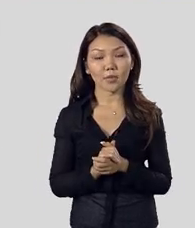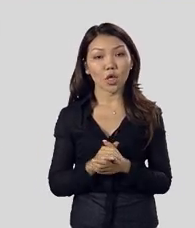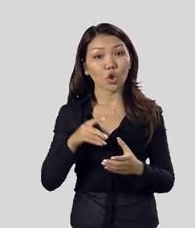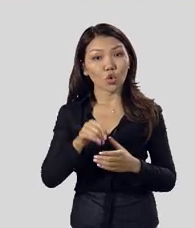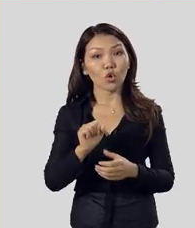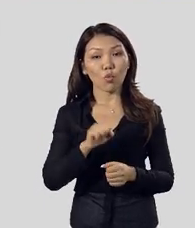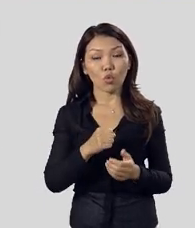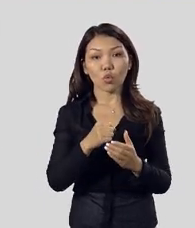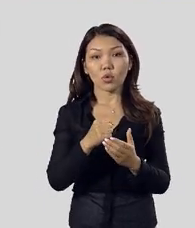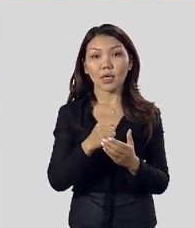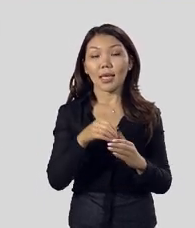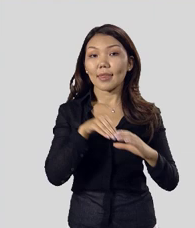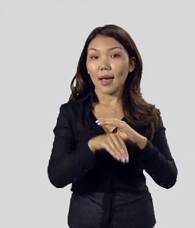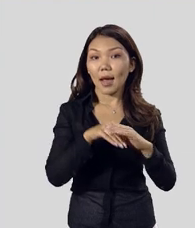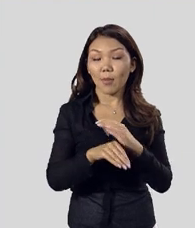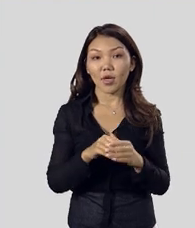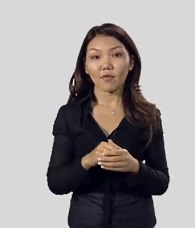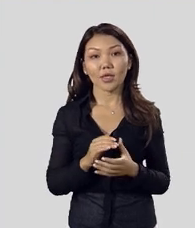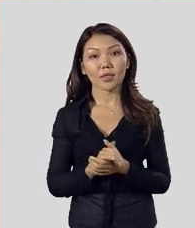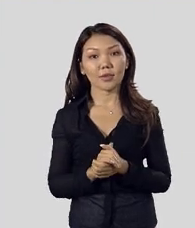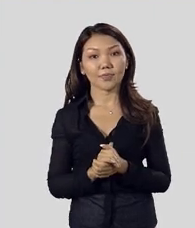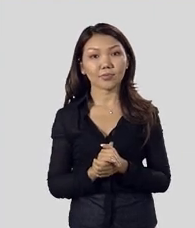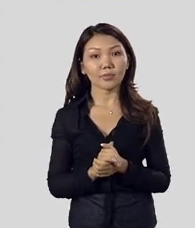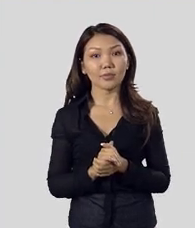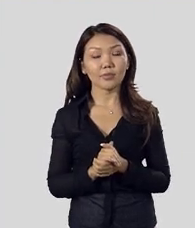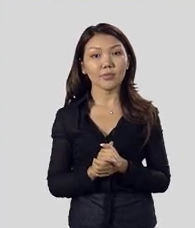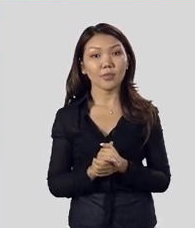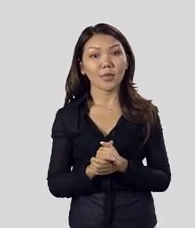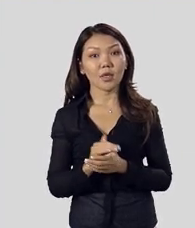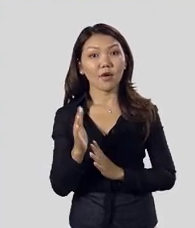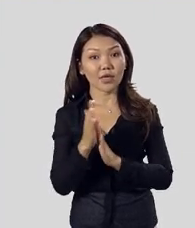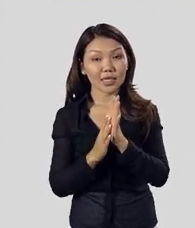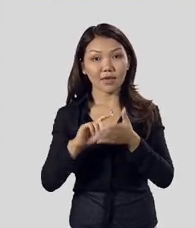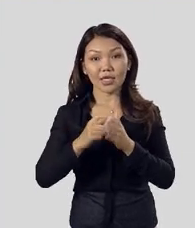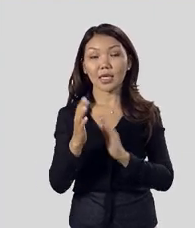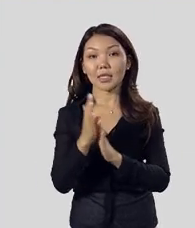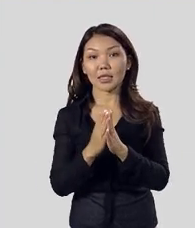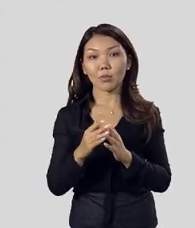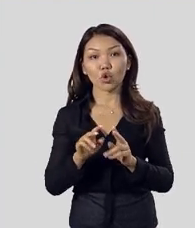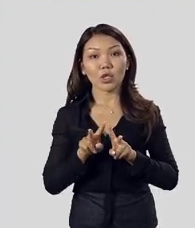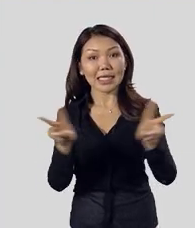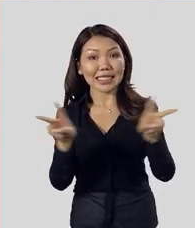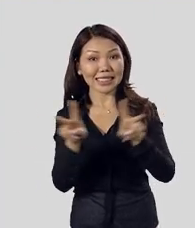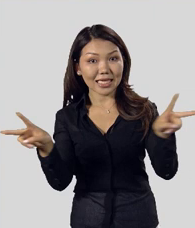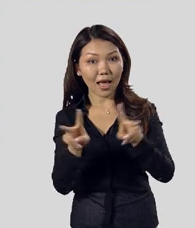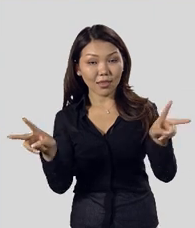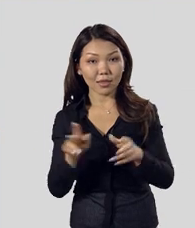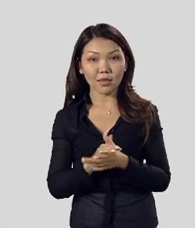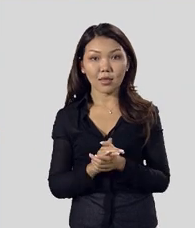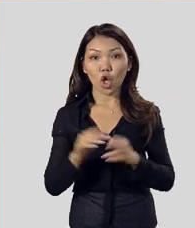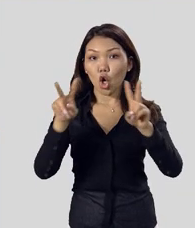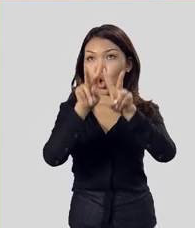и в клетках растений соли кальция в клетках растений образуют кристаллы виде игл или